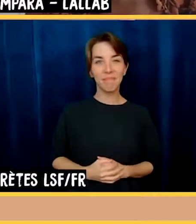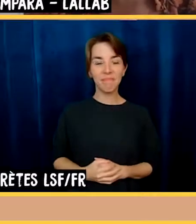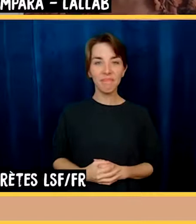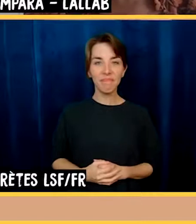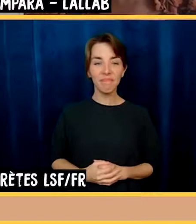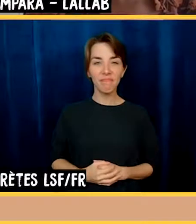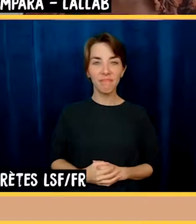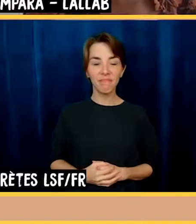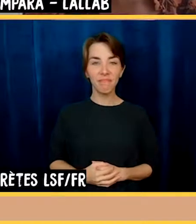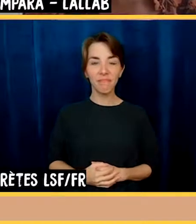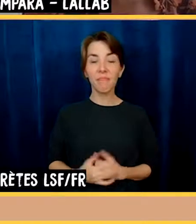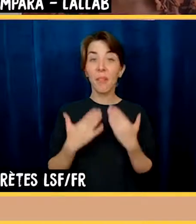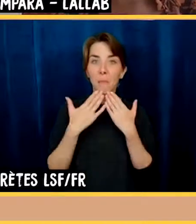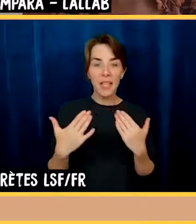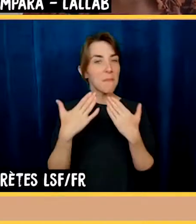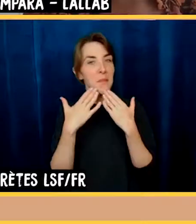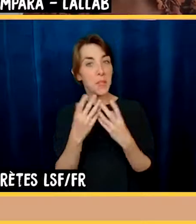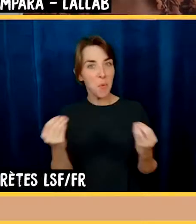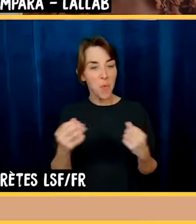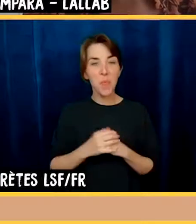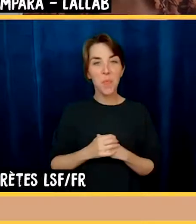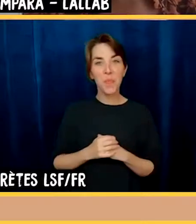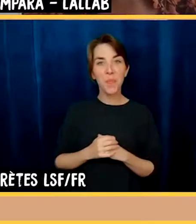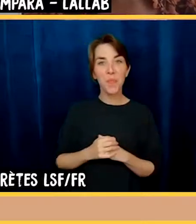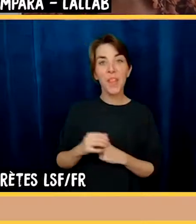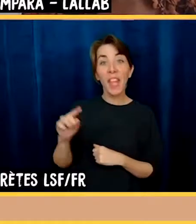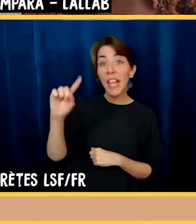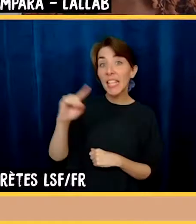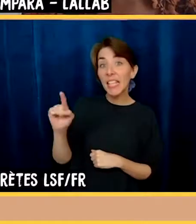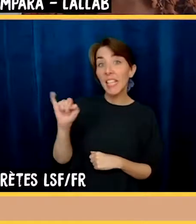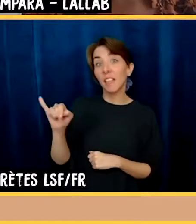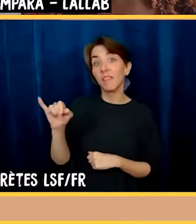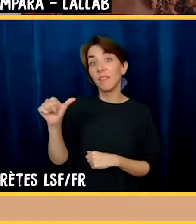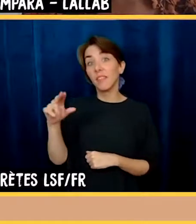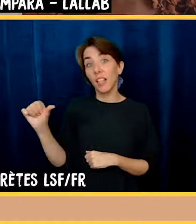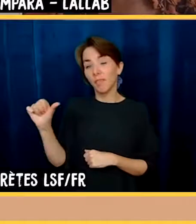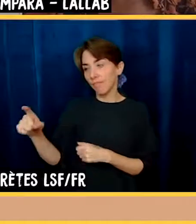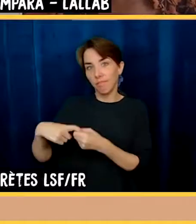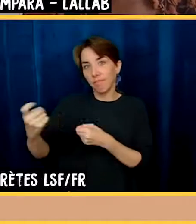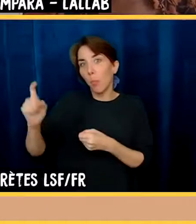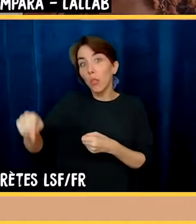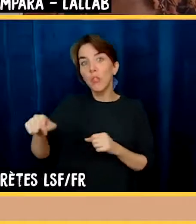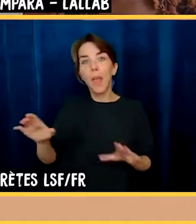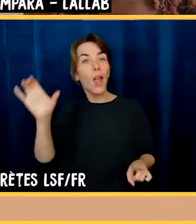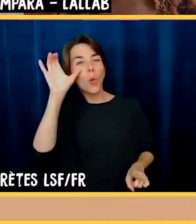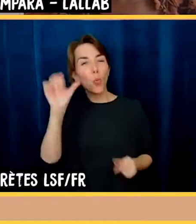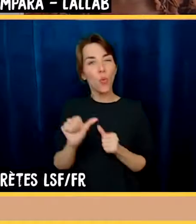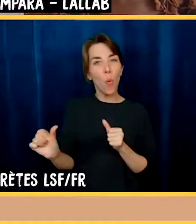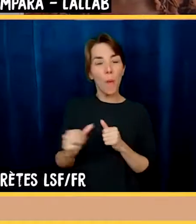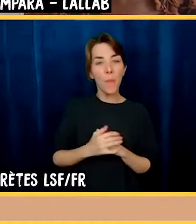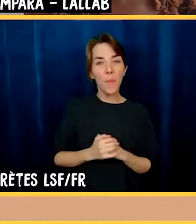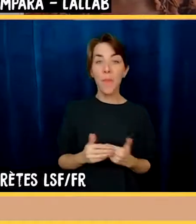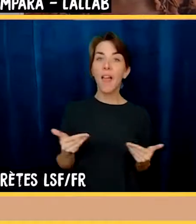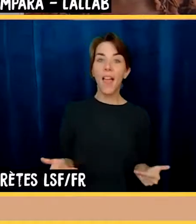Merci beaucoup, Ma. Zina Hamzaoui a dû partir, mais elle nous écoute encore. Là, on a le temps